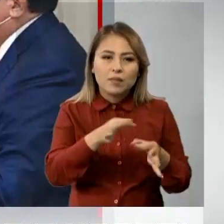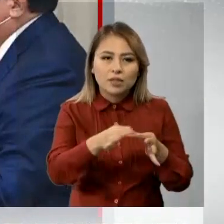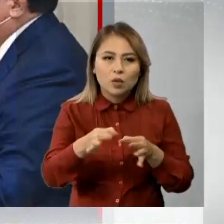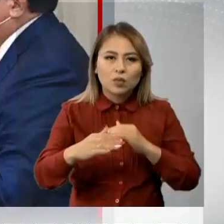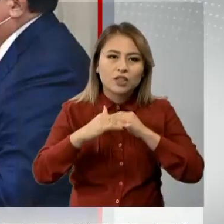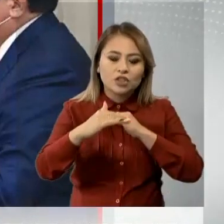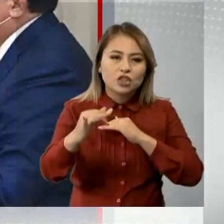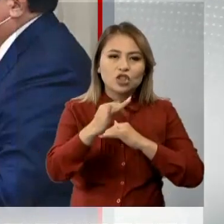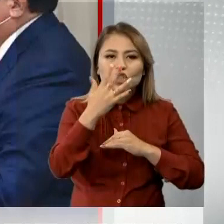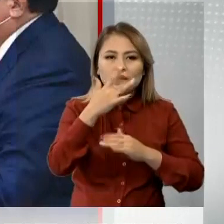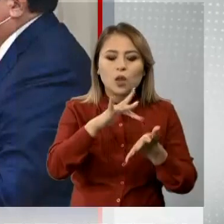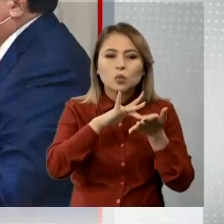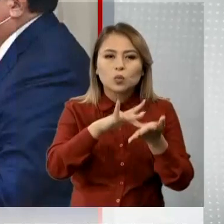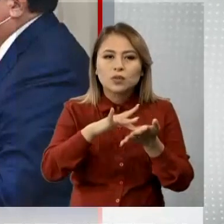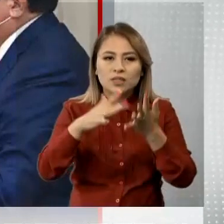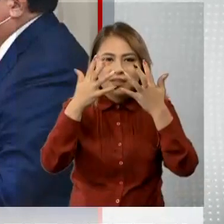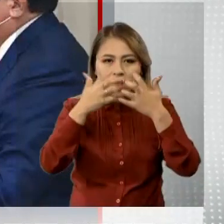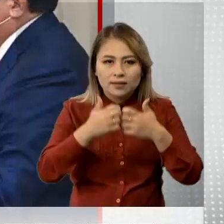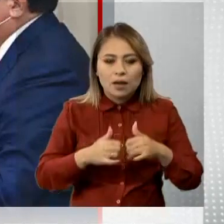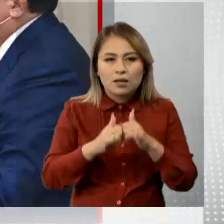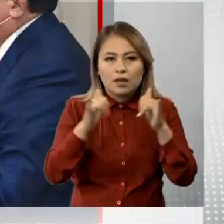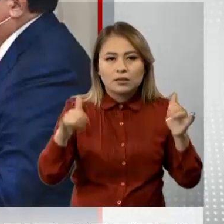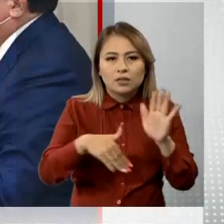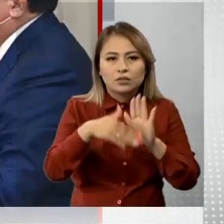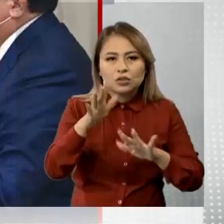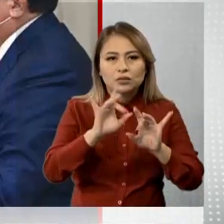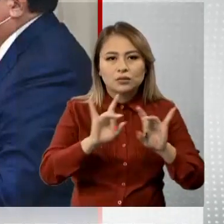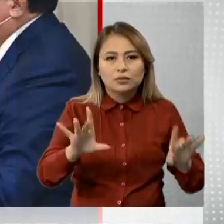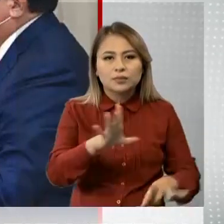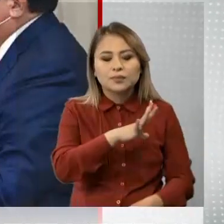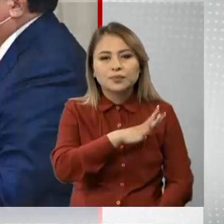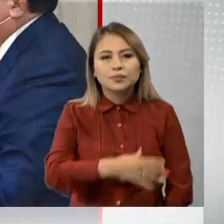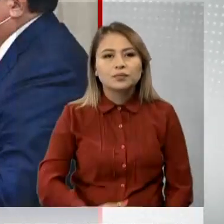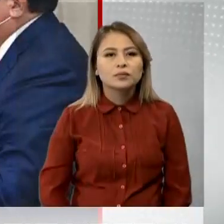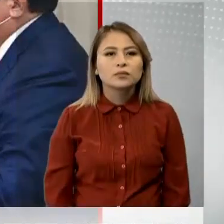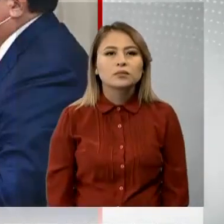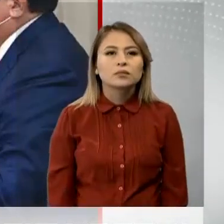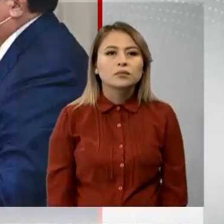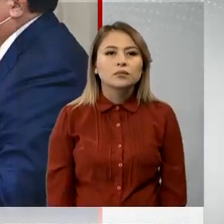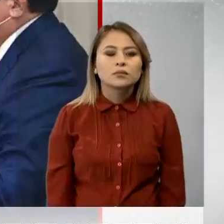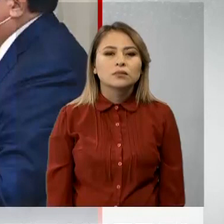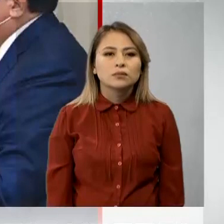Ноғаев аймақта отандық және шетелдік туристер санының артқанын жеткізді.